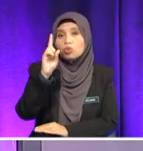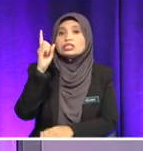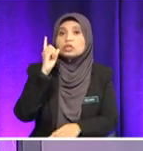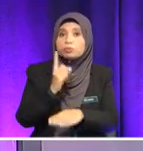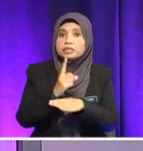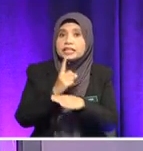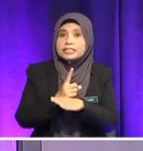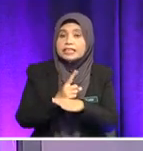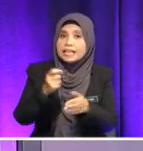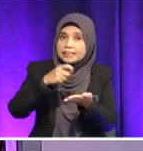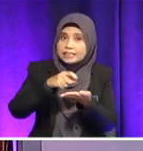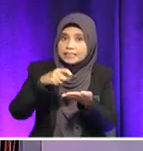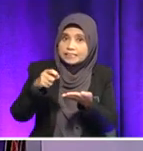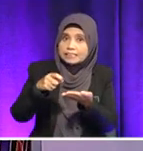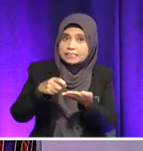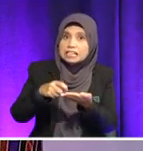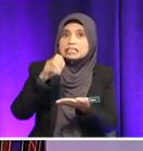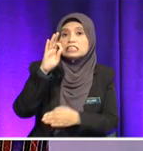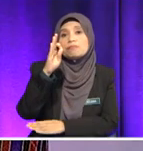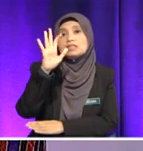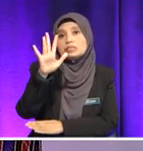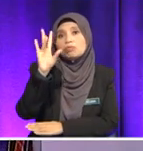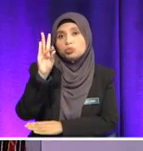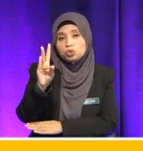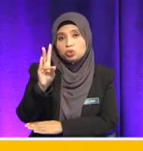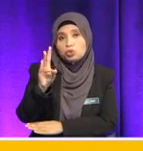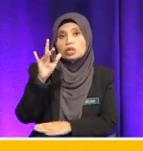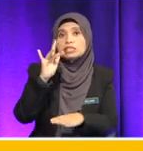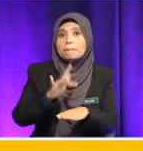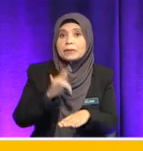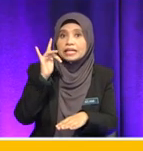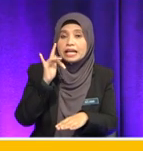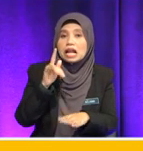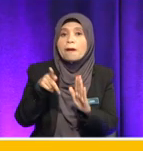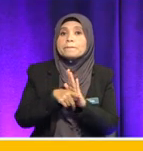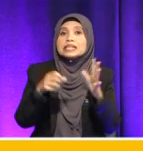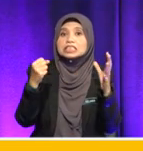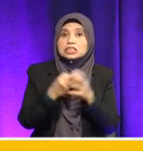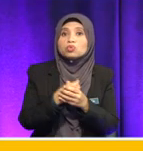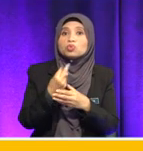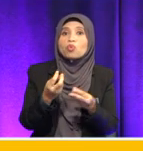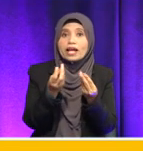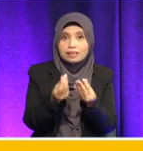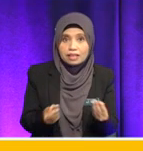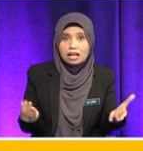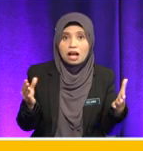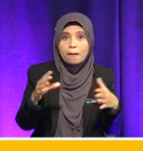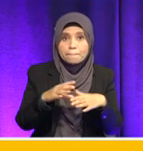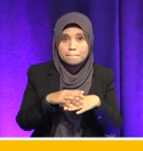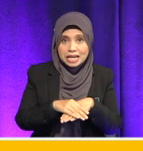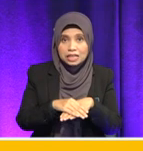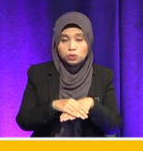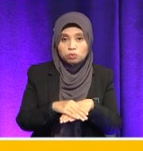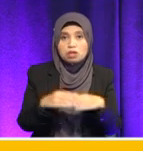ditandatangani pada 5 1957 sebagai perjanjian persekutuan Tanah Melayu eh perjanjian ini